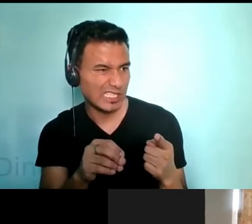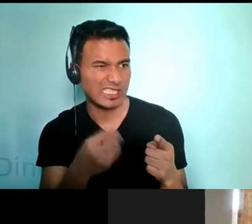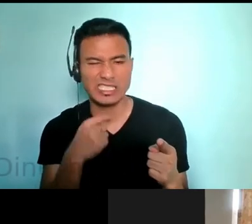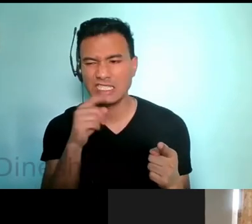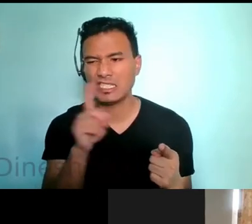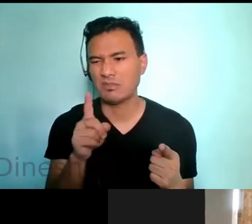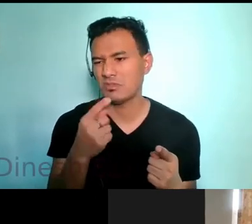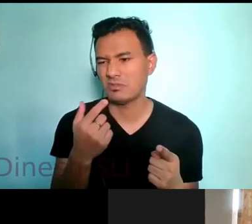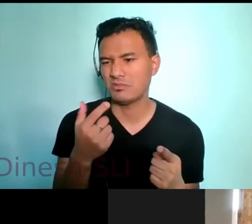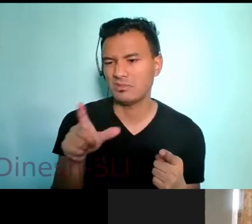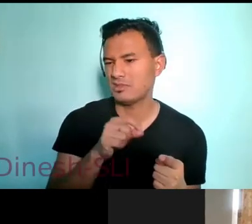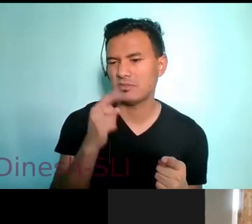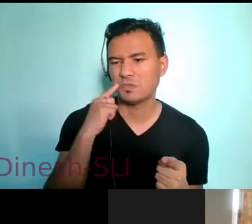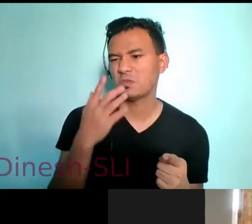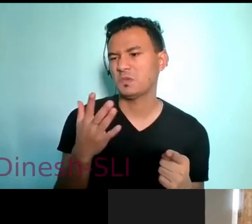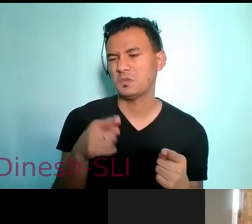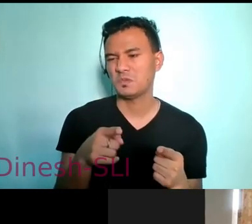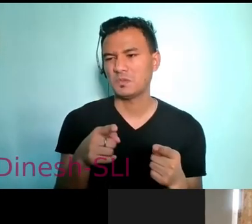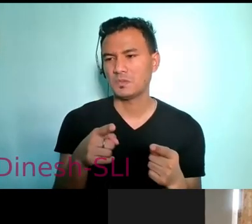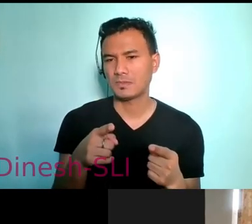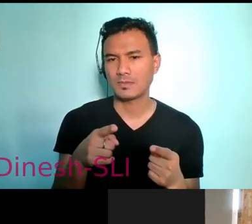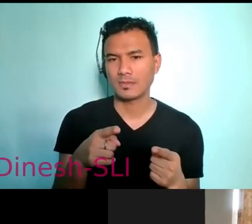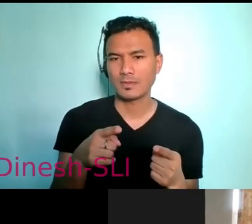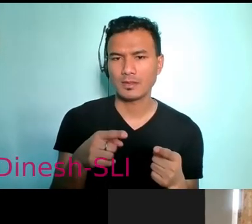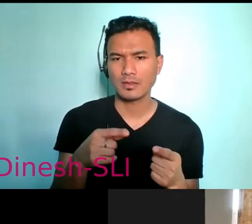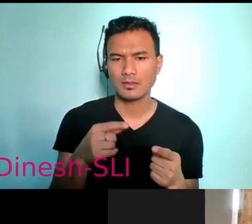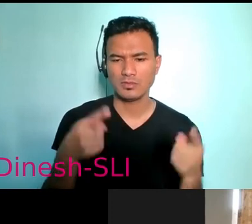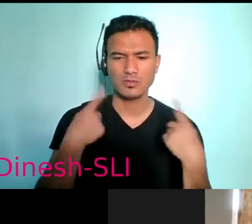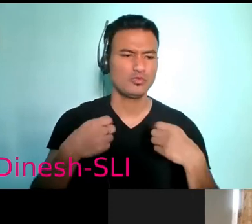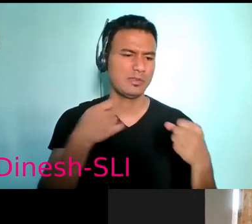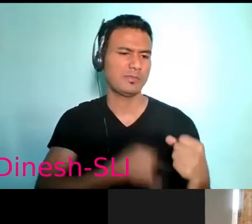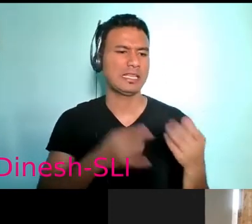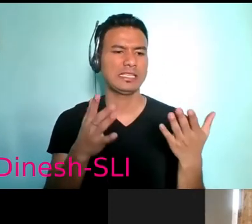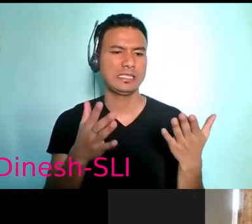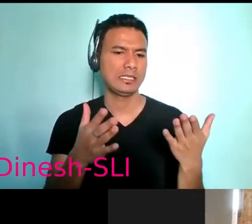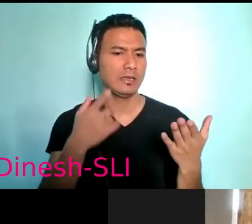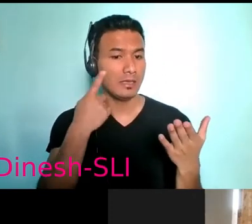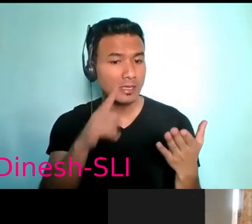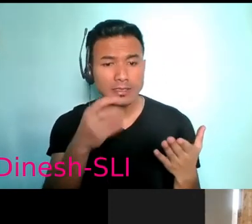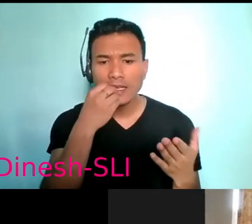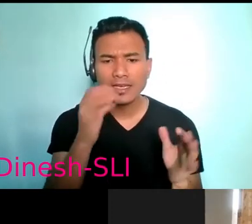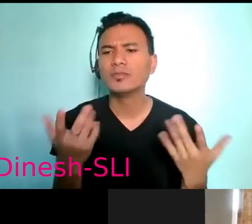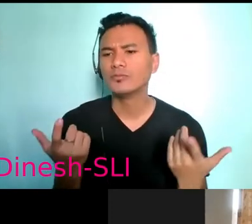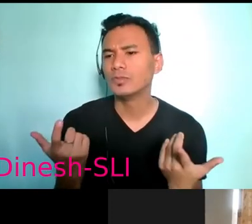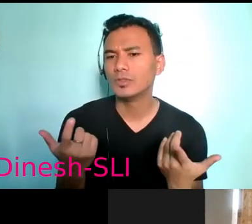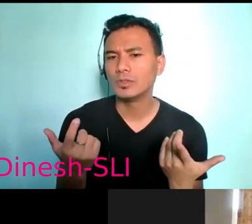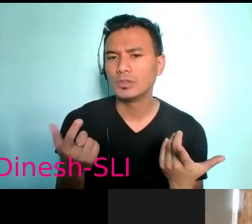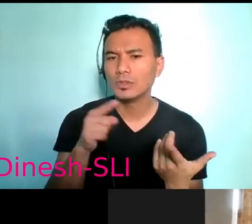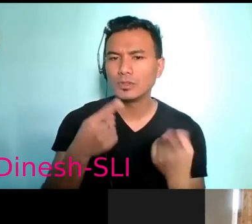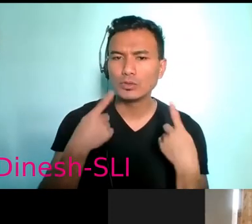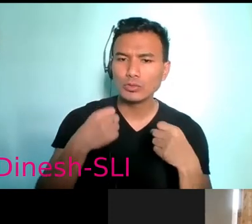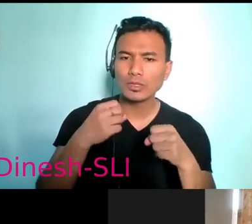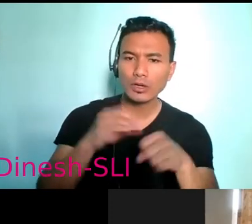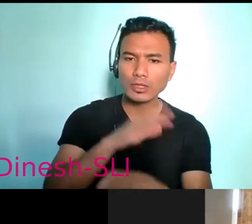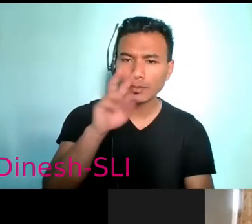नराम्रो चोइस यो त मिठो हुँदैन नि अथवा यो त अनहेल्दी हो नि एक दिन खानालाई के हुन्छ र कतिको त्यसले हेल्थमा